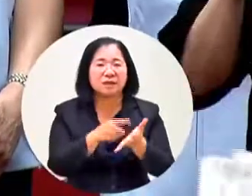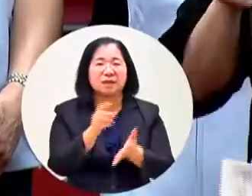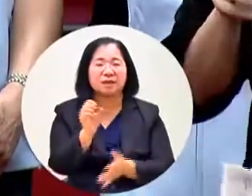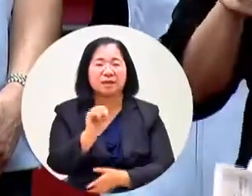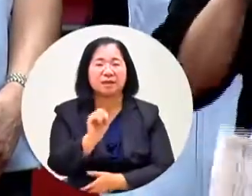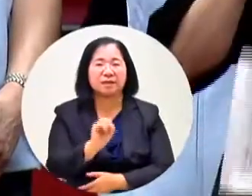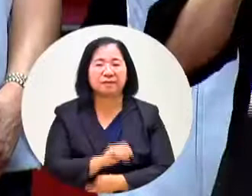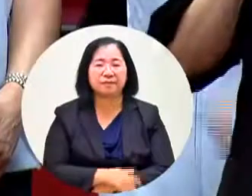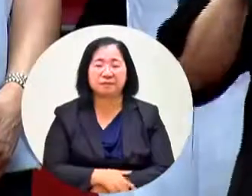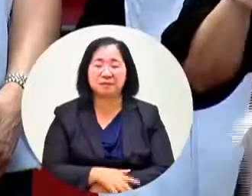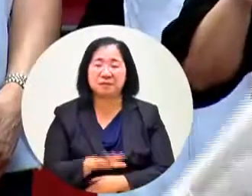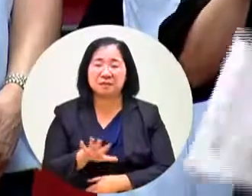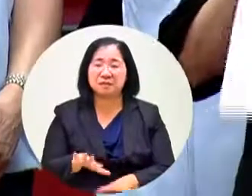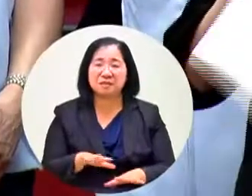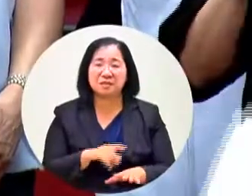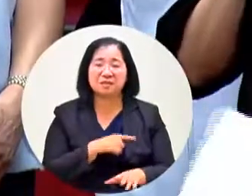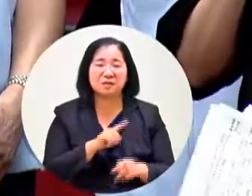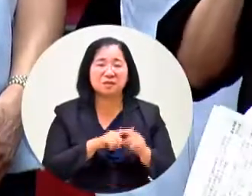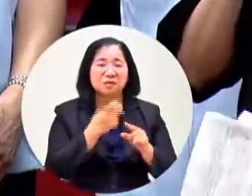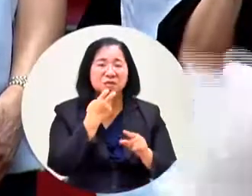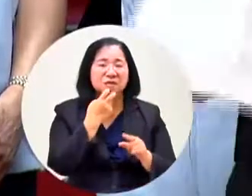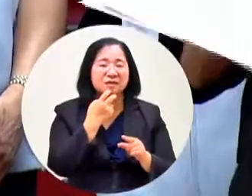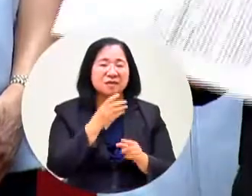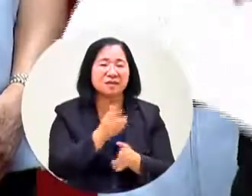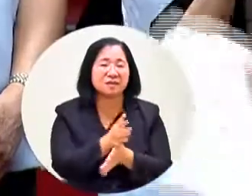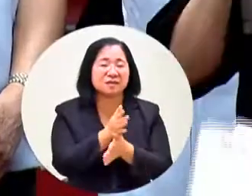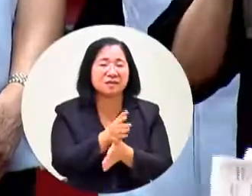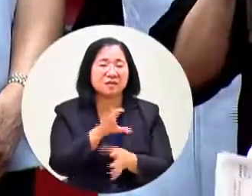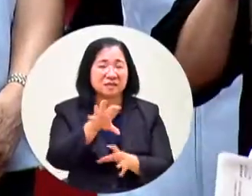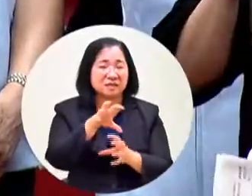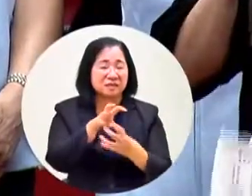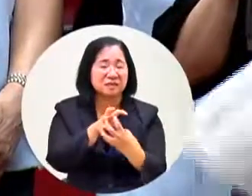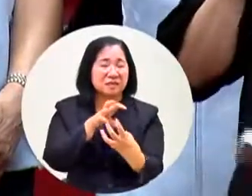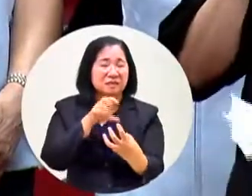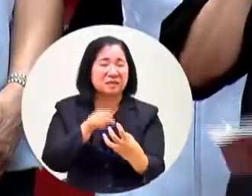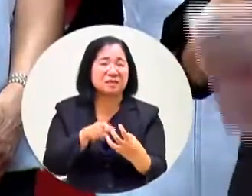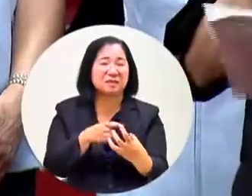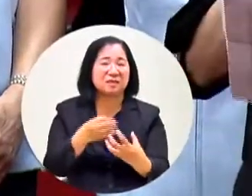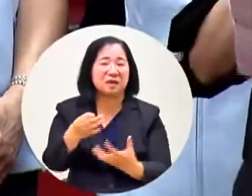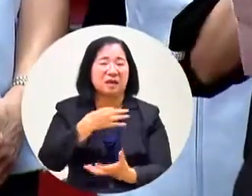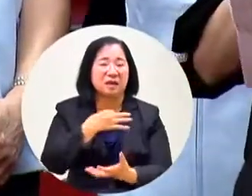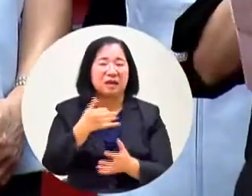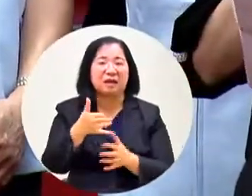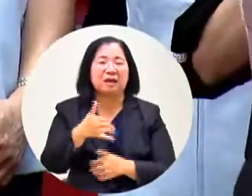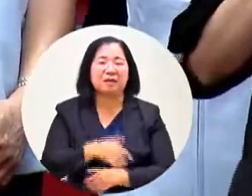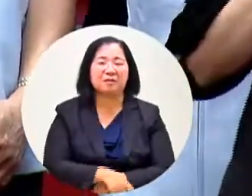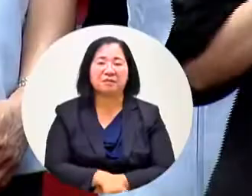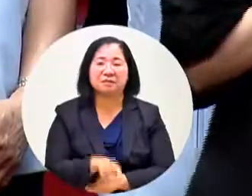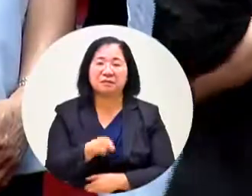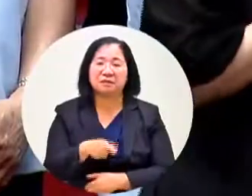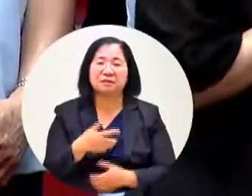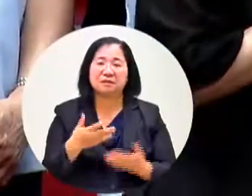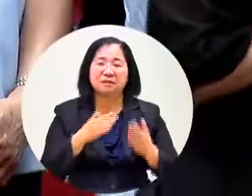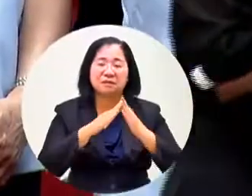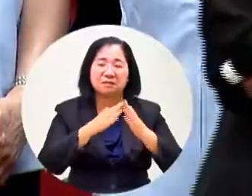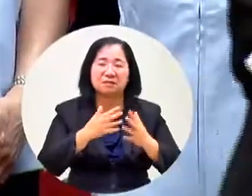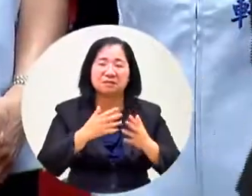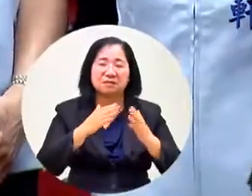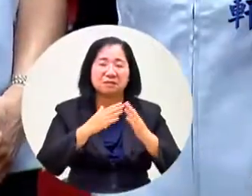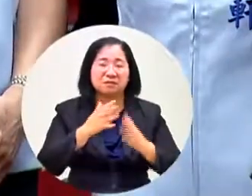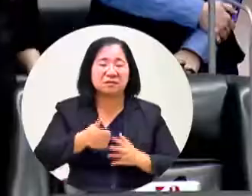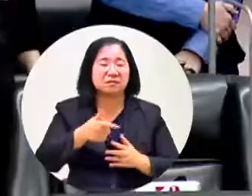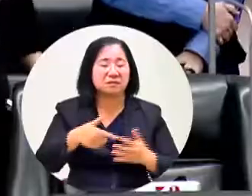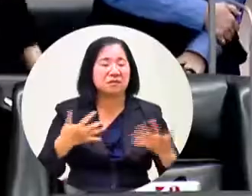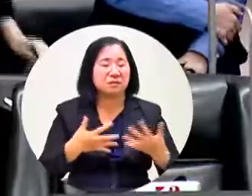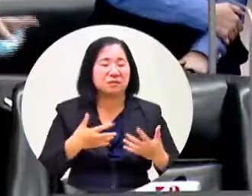父，他在前朝，他在前朝时代本来我们说需要做专案报告，但是被否决掉了。然后呢，我们